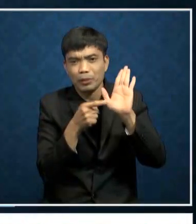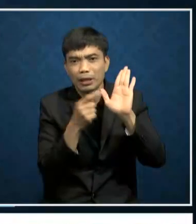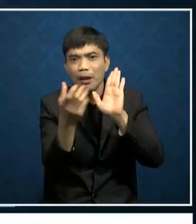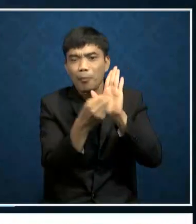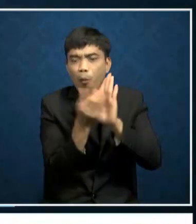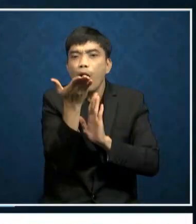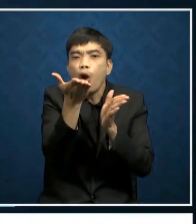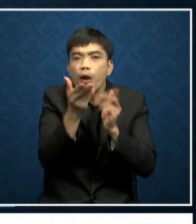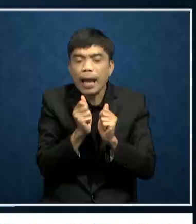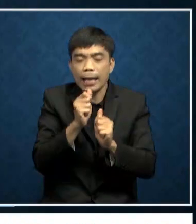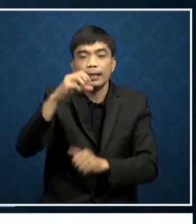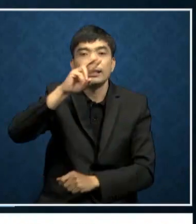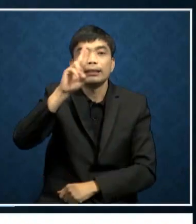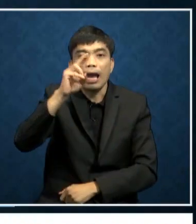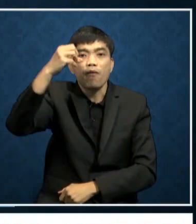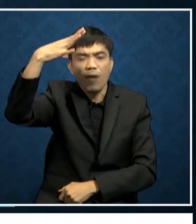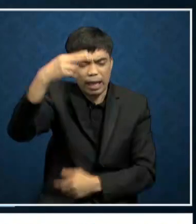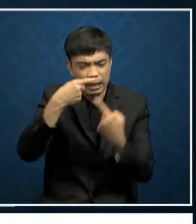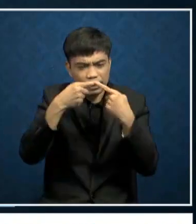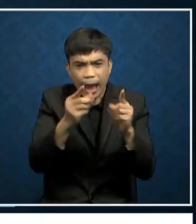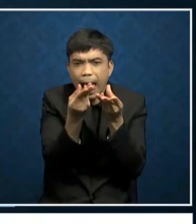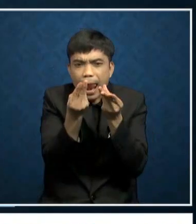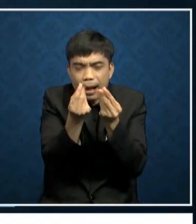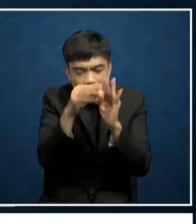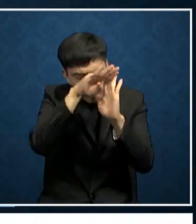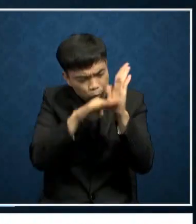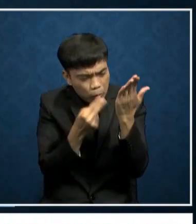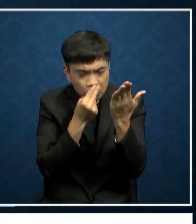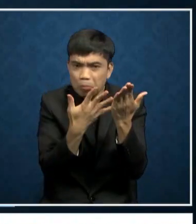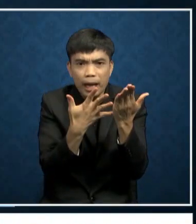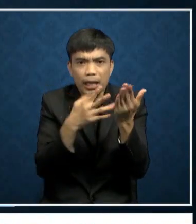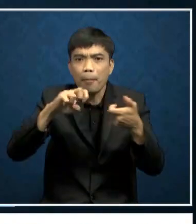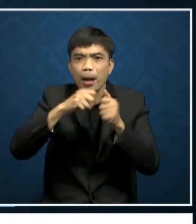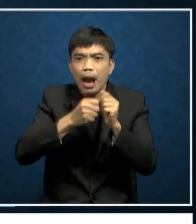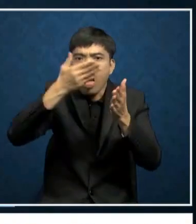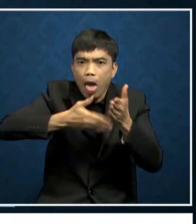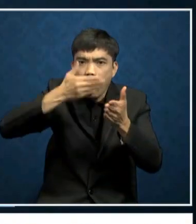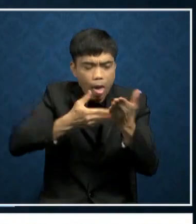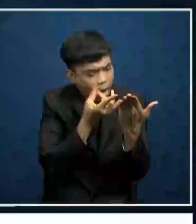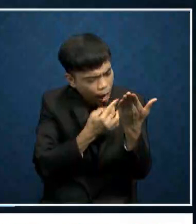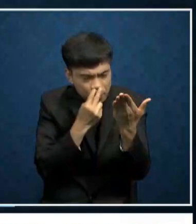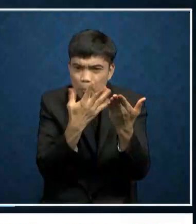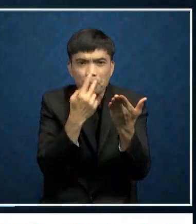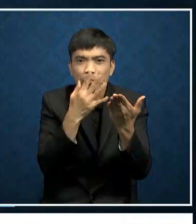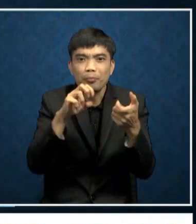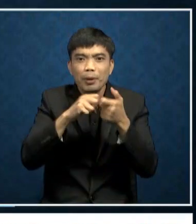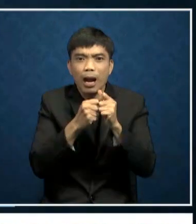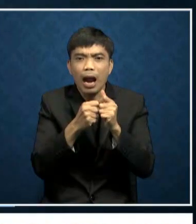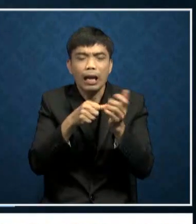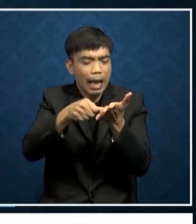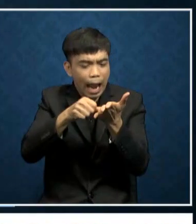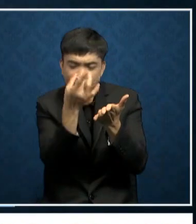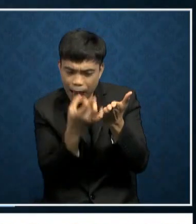ไฟนะครับเอ่อแต่ไม่พบรายละเอียดการดำเนินงานรวมทั้งปัญหาอุปสรรคหรือเหตุผลในการตัดสินใจเพื่อแก้ไขปัญหาดัง